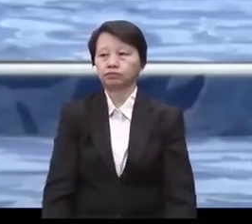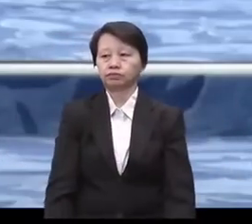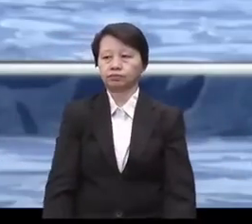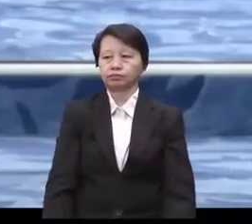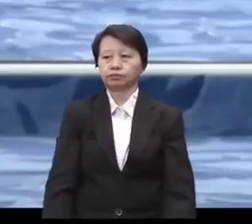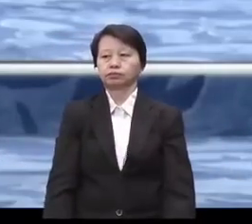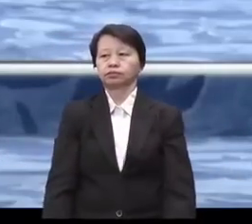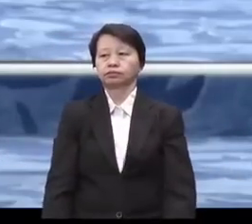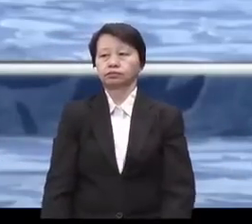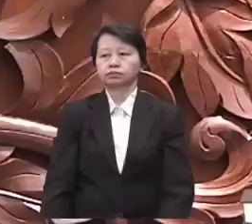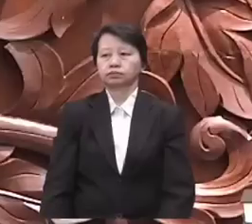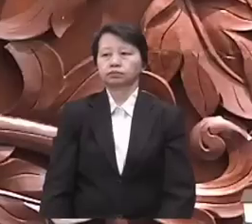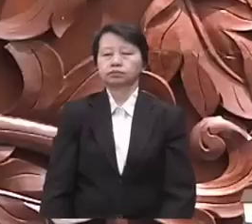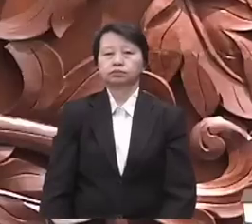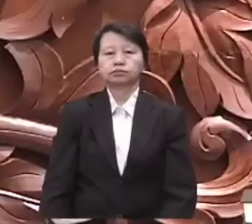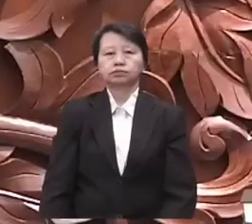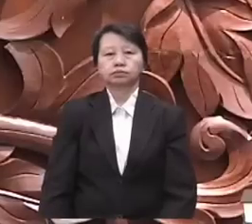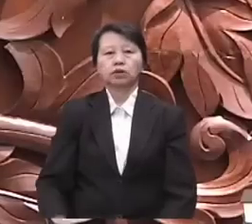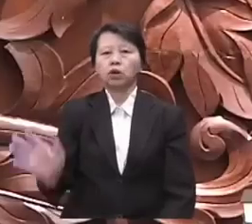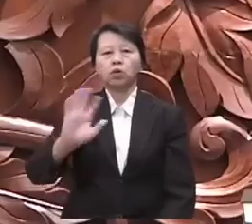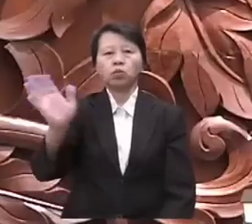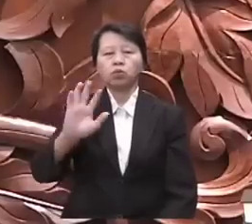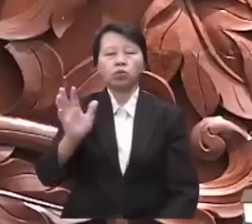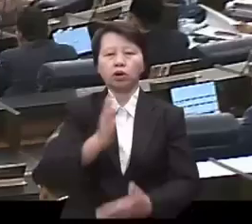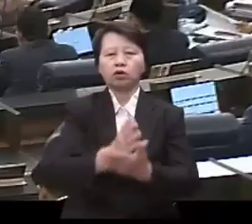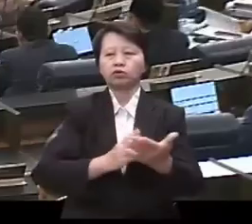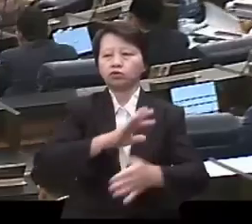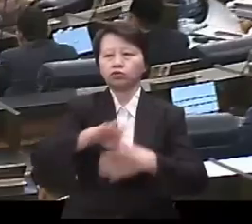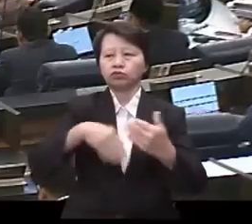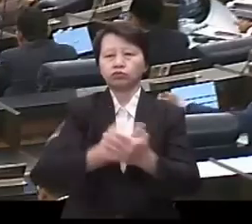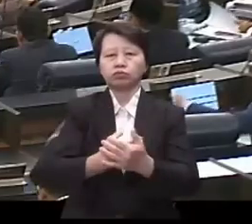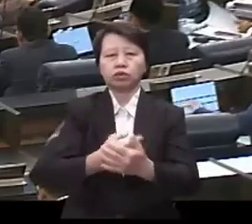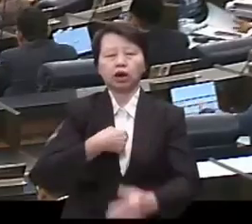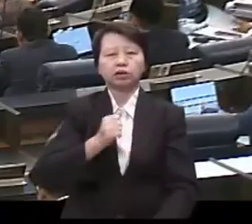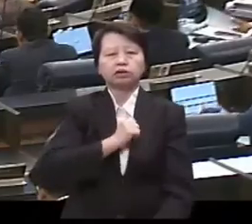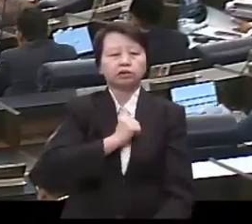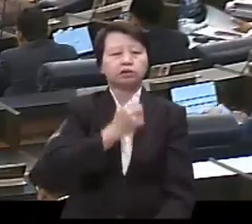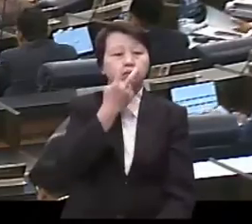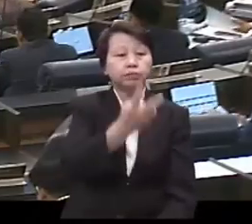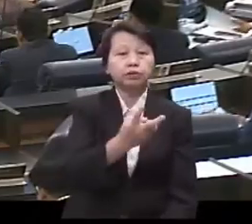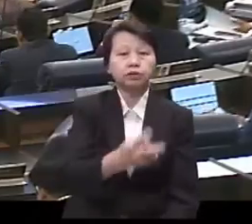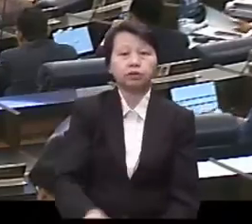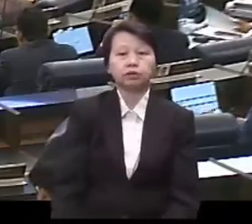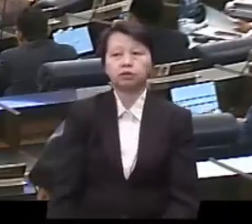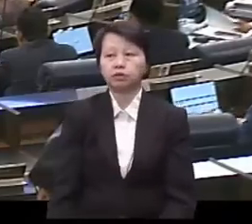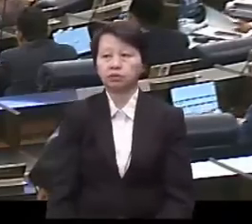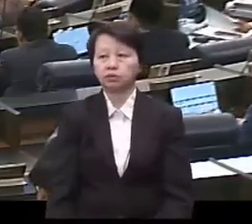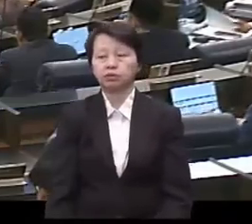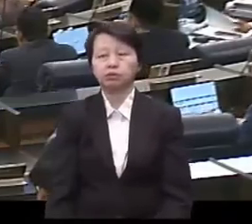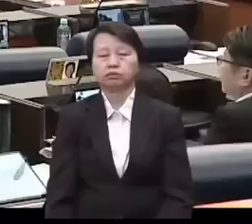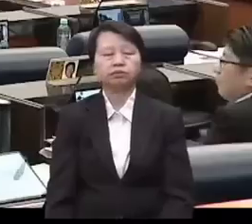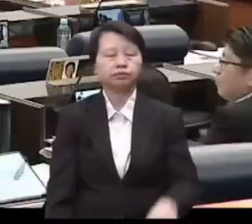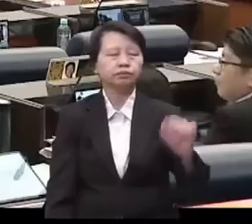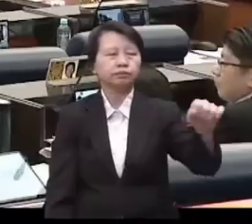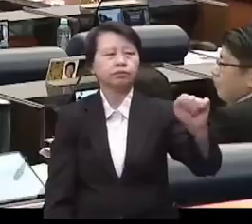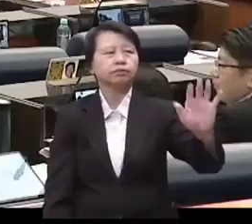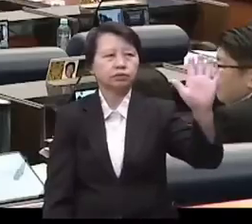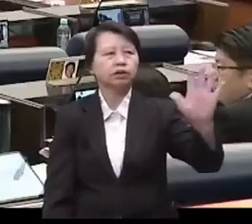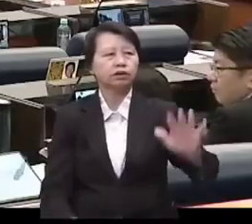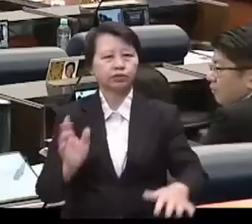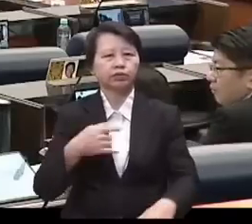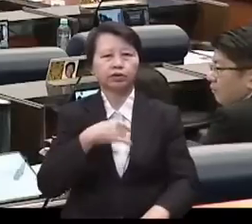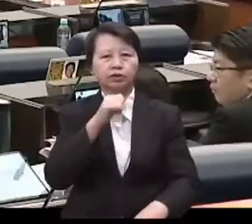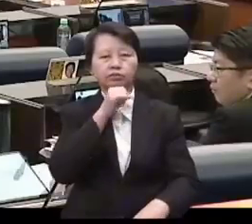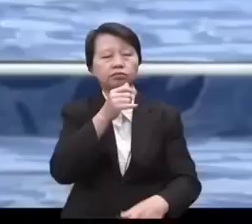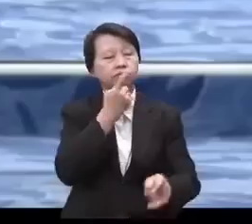maaf. Bukan semua dilanggar. Ada setengah tempat. Sebab saya pergi sendiri, Yang Hormat. Okay. Sebab saya cerita. Saya boleh, boleh. InsyaAllah. Okay. Saya tak kata